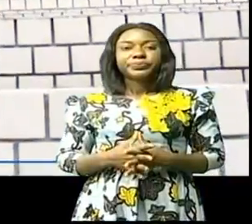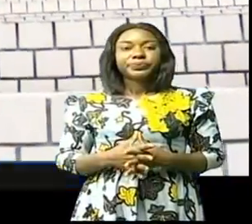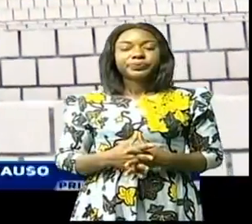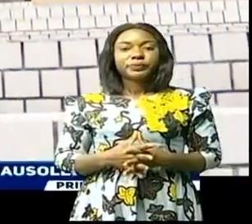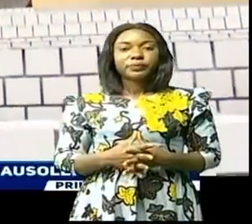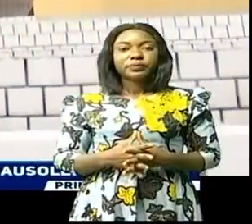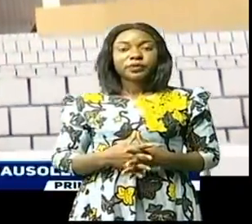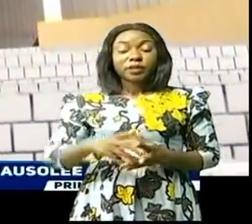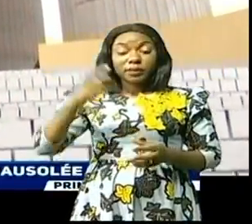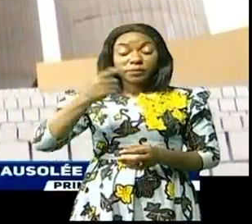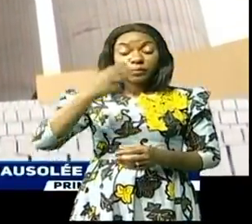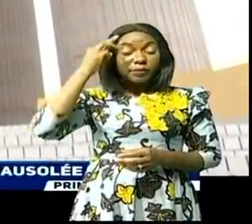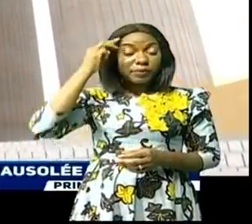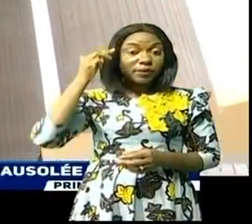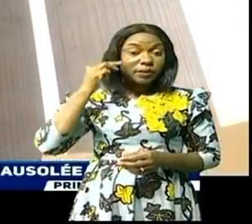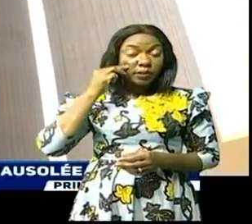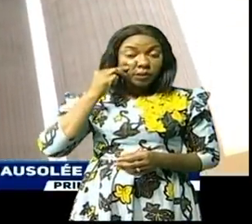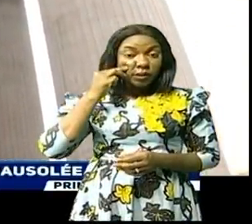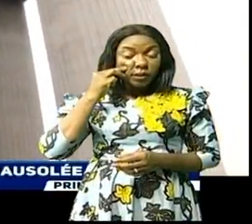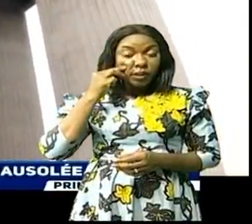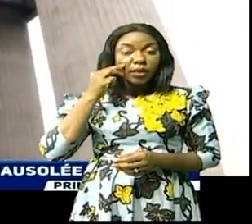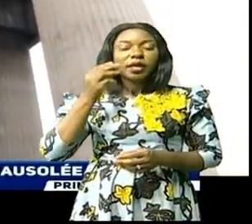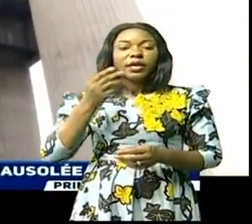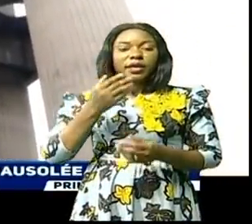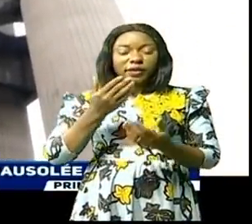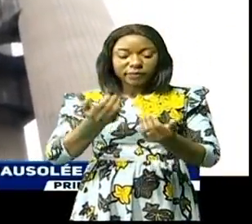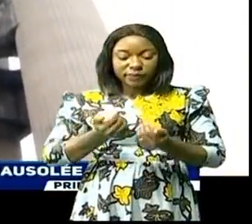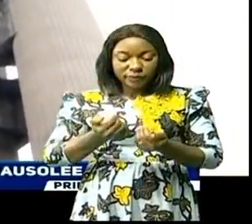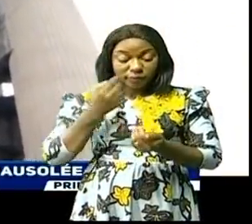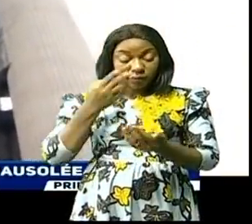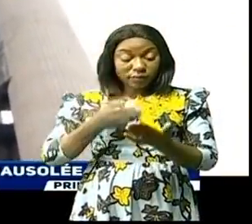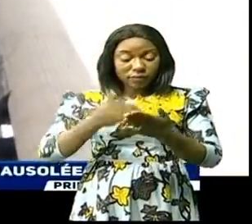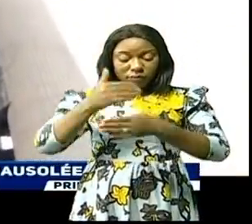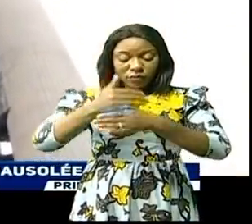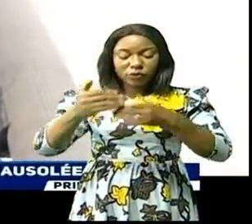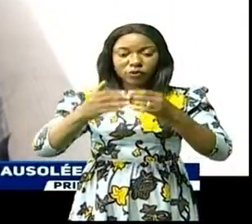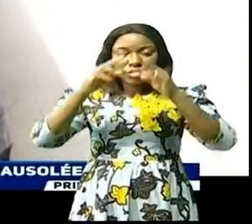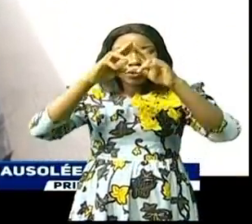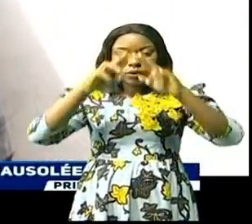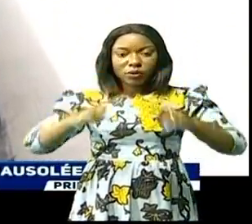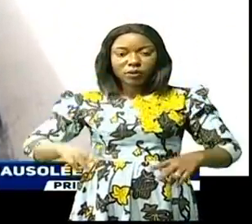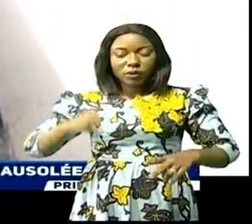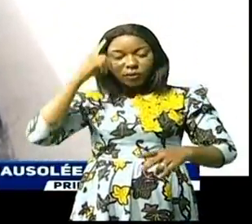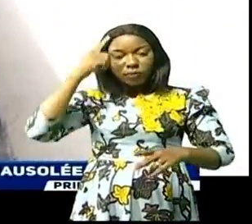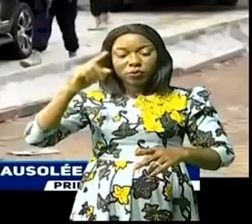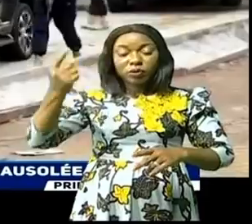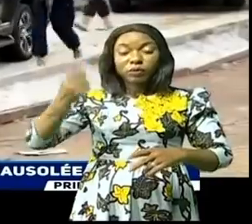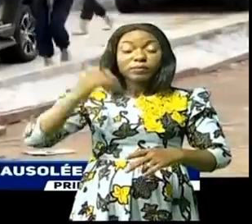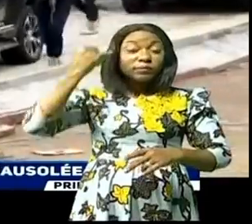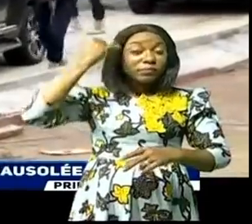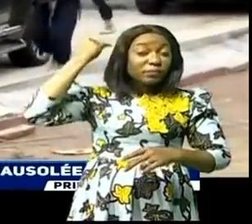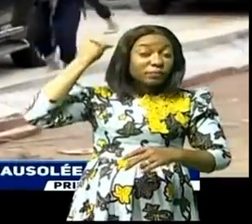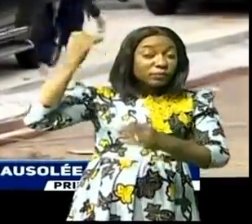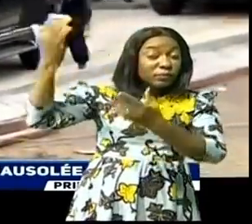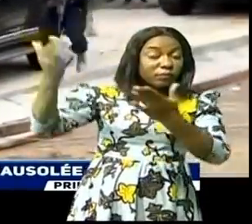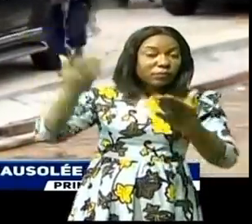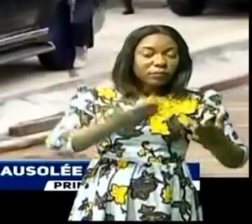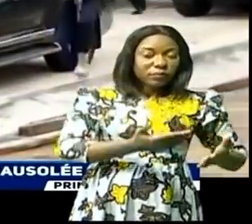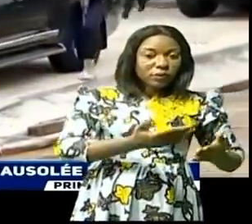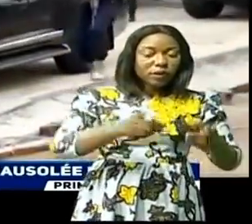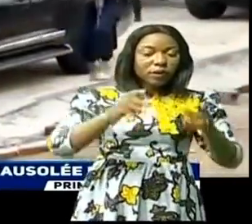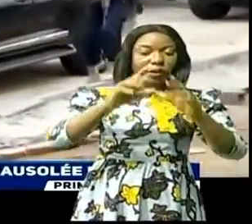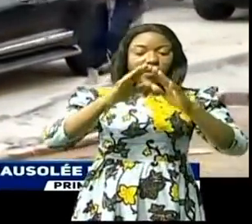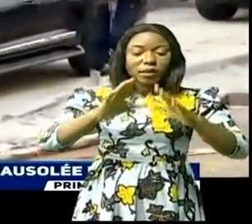Le Premier ministre imprégné de la réalité des travaux de construction du mausolée de Patrice Emery Lumumba à la place des Changeurs dans la